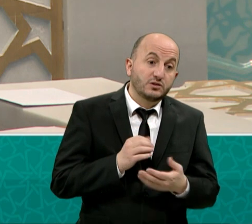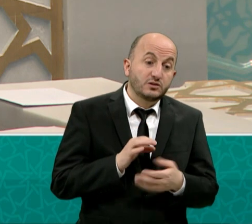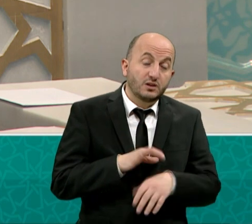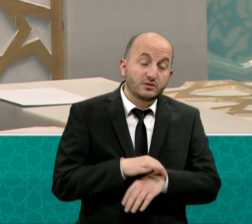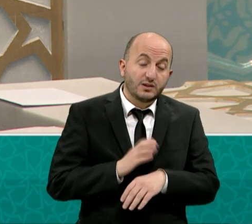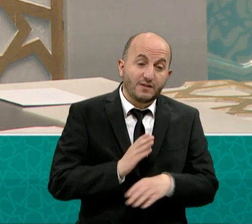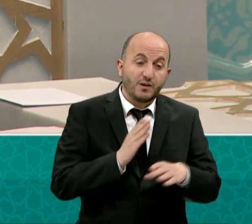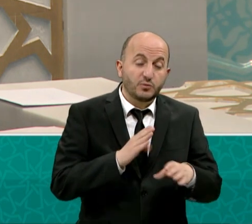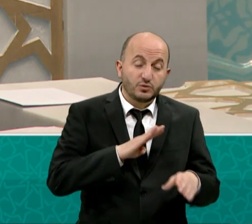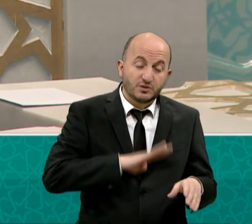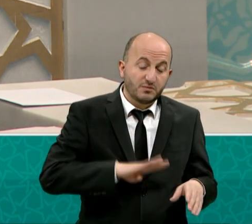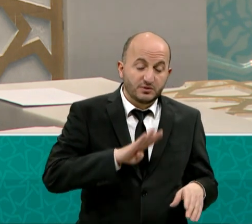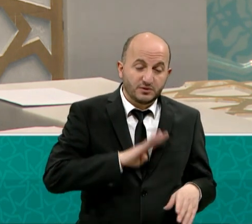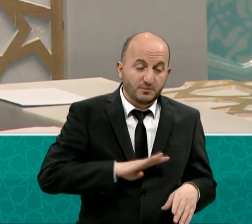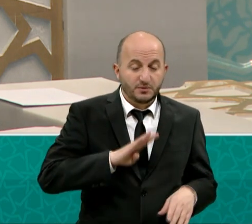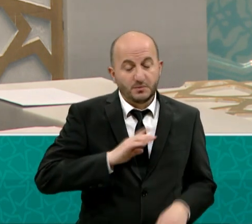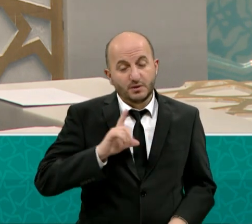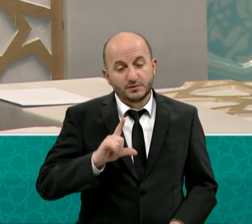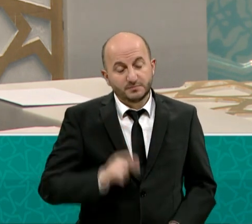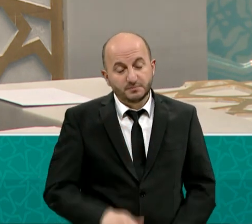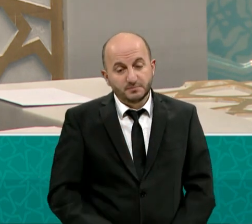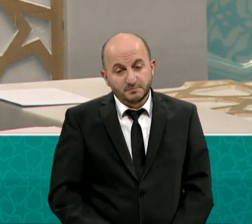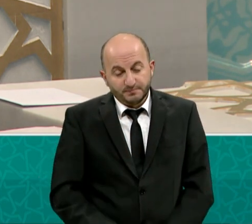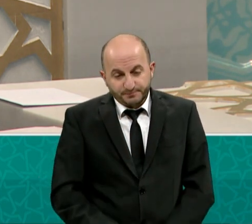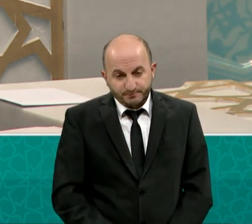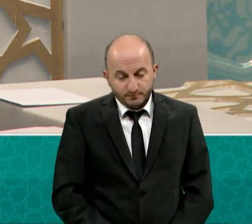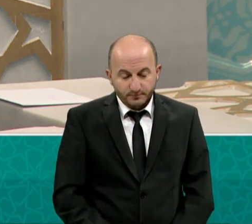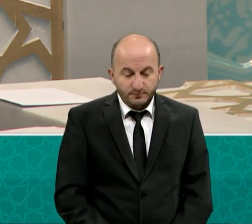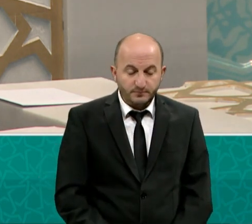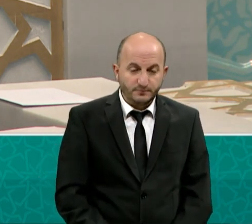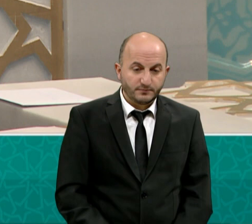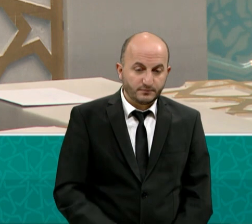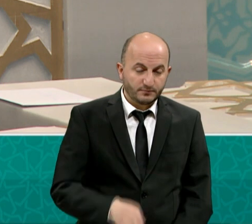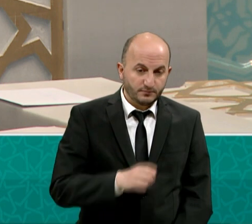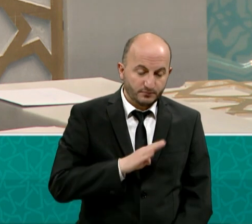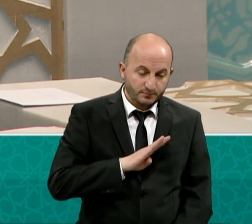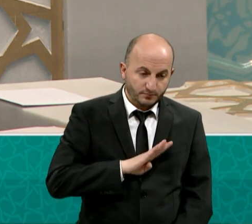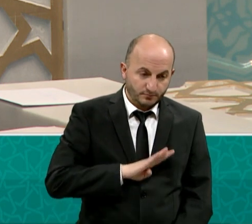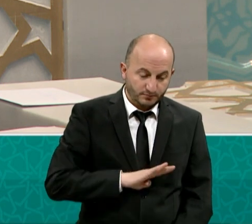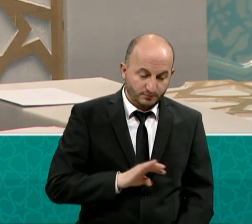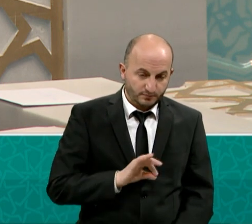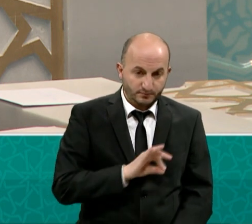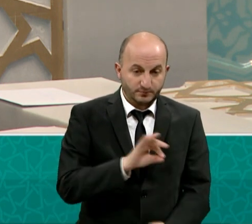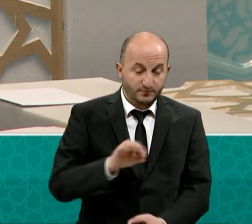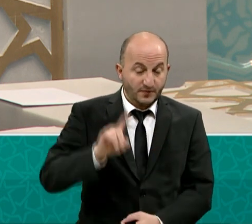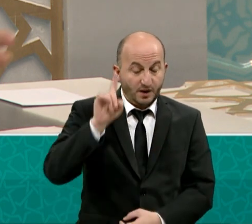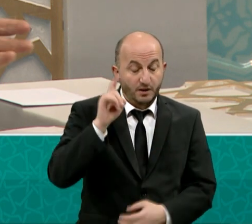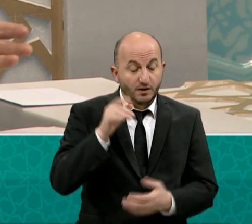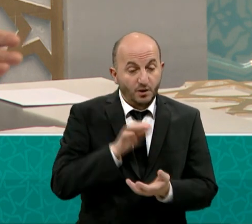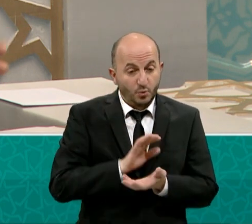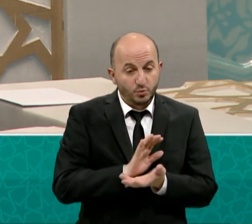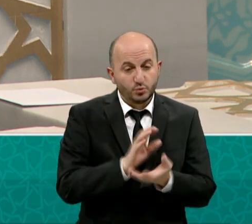sabır. İnnemâ yüveffe sabirûne ecrahum bi gayri hisab. Sabredenlere Allah sınırsız ödül verir buyuruyor.